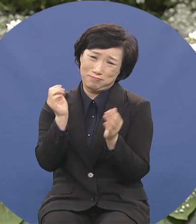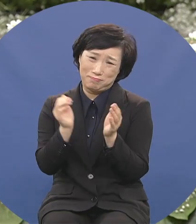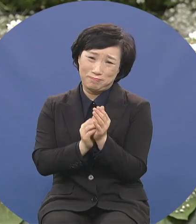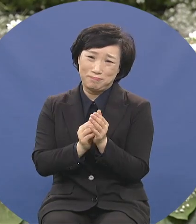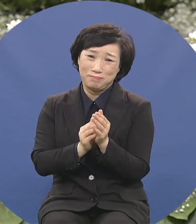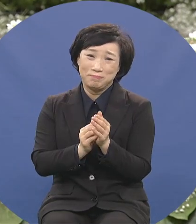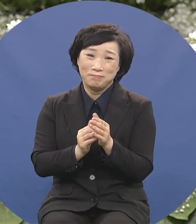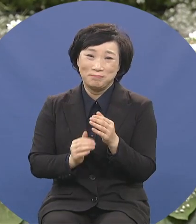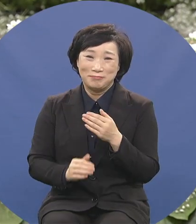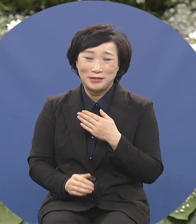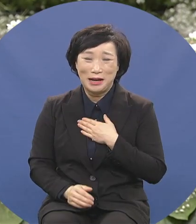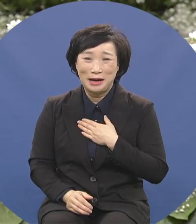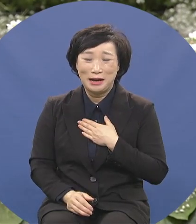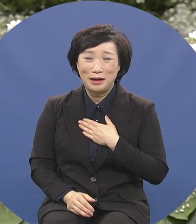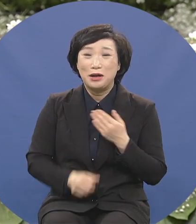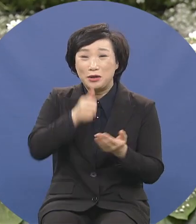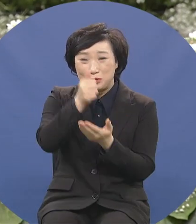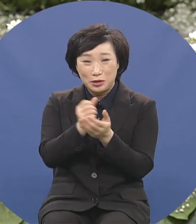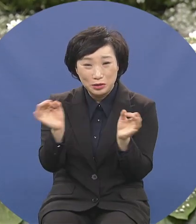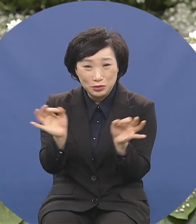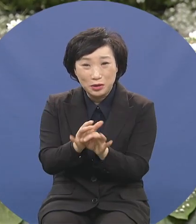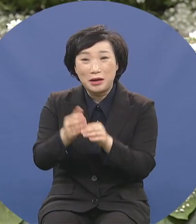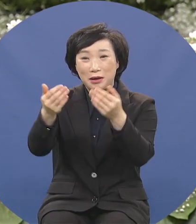회개하여 속죄